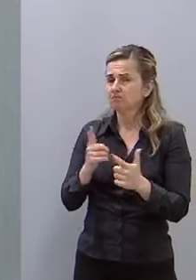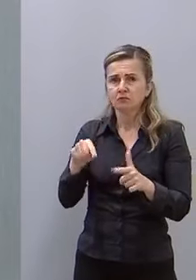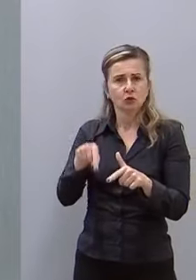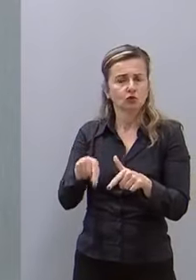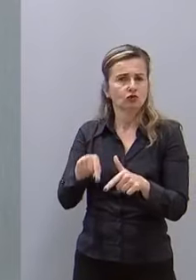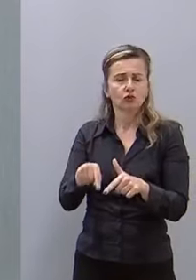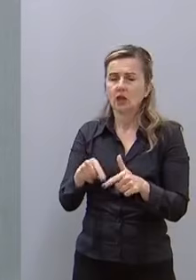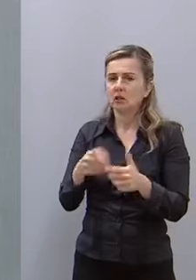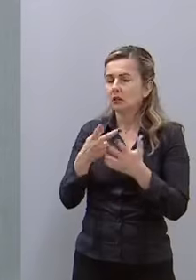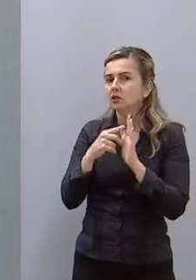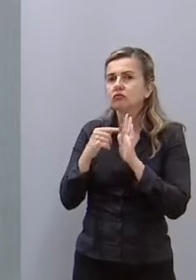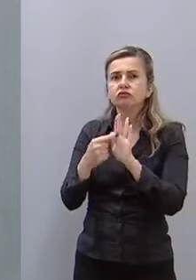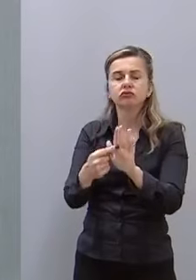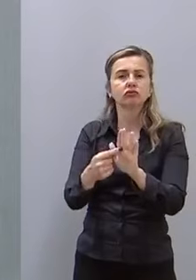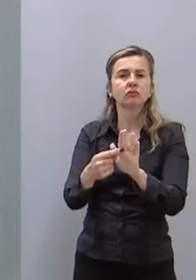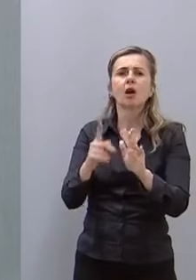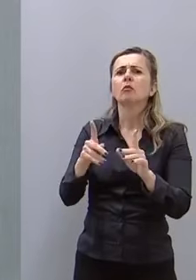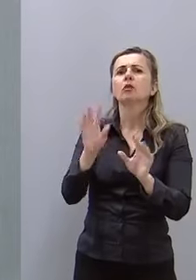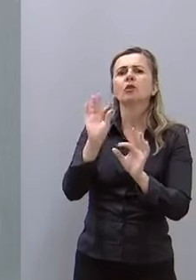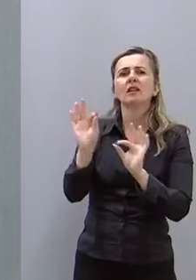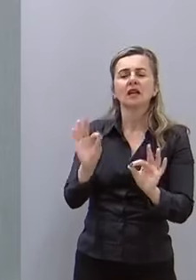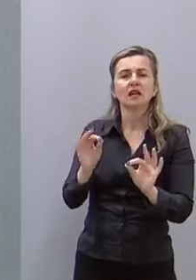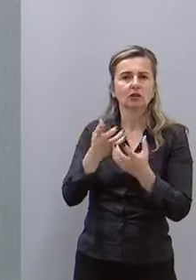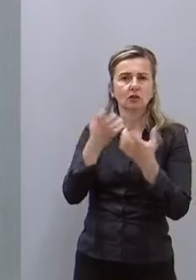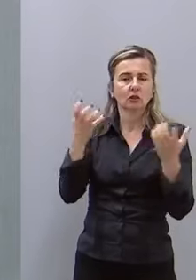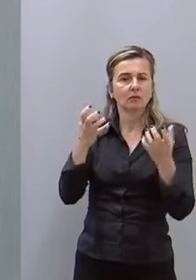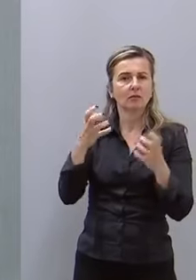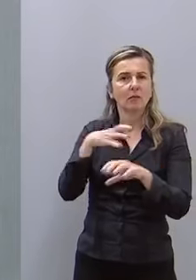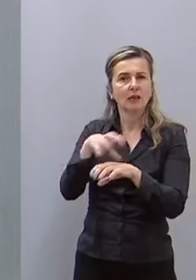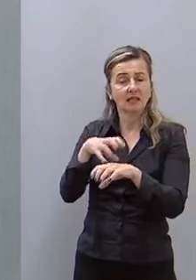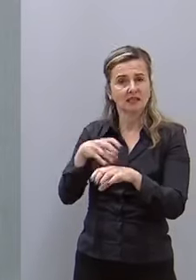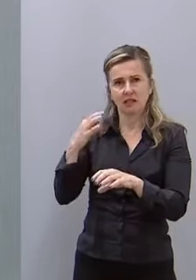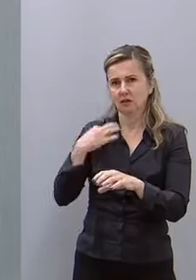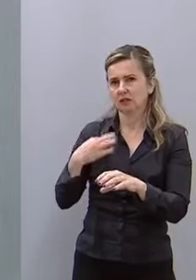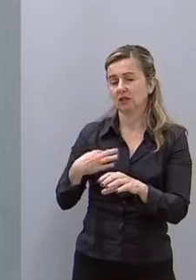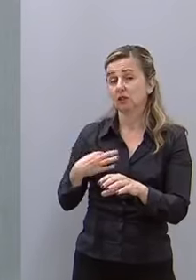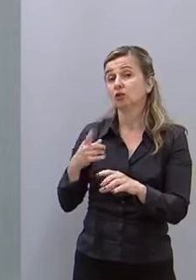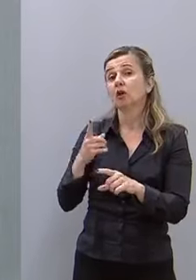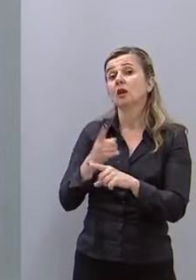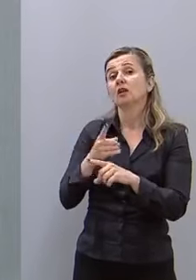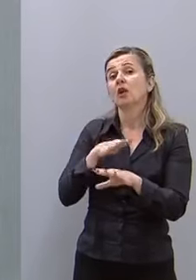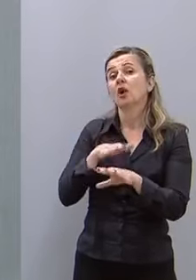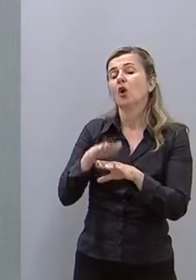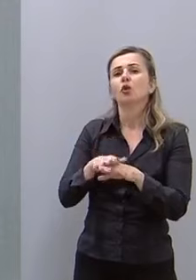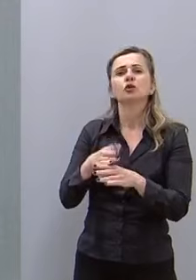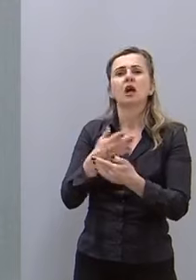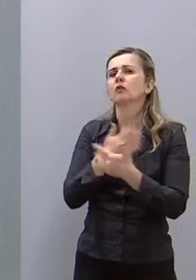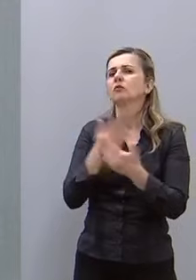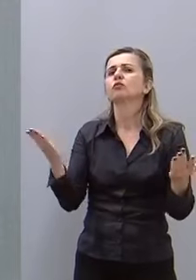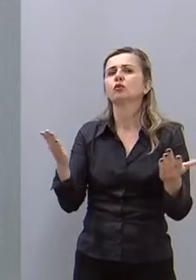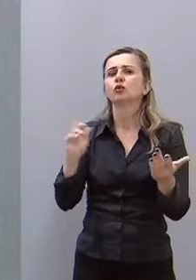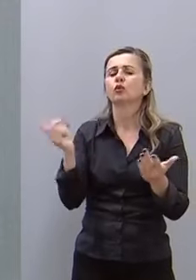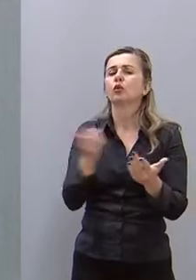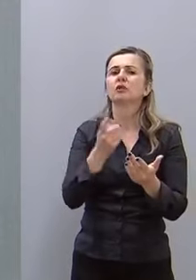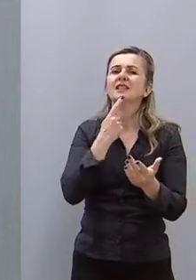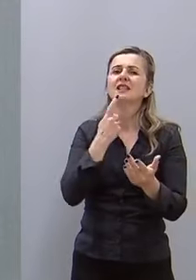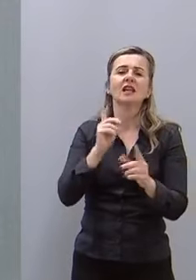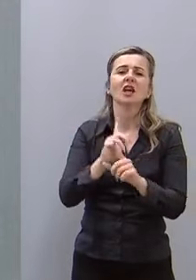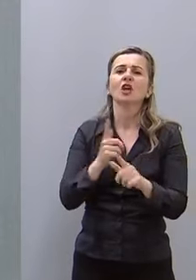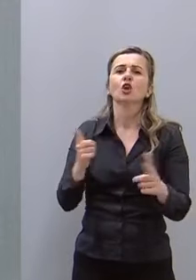e indicazioni da parte del ministero dell'istituzione di usarli in di massa sui soggetti asintomatici